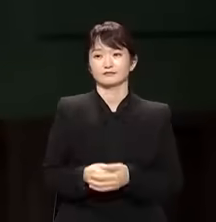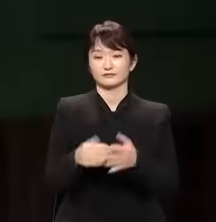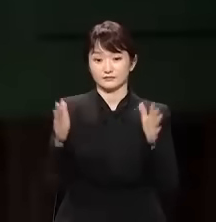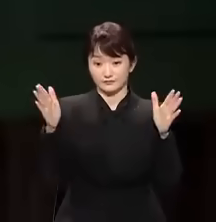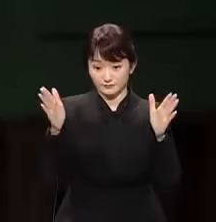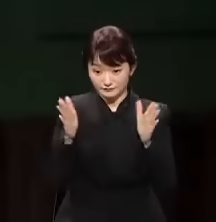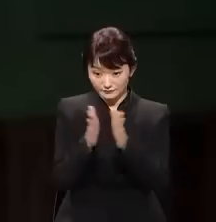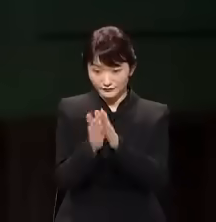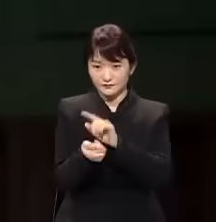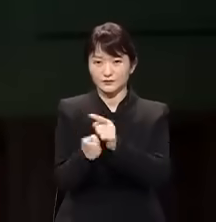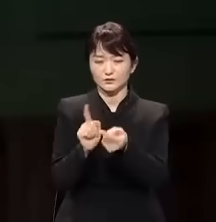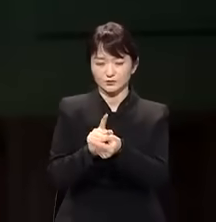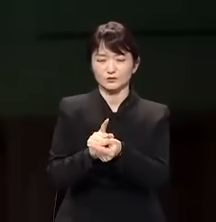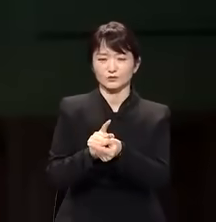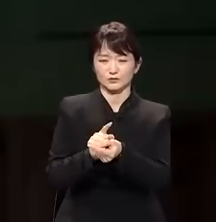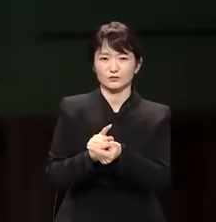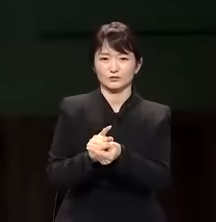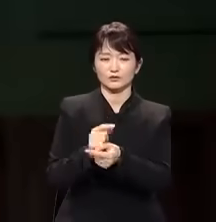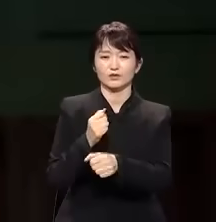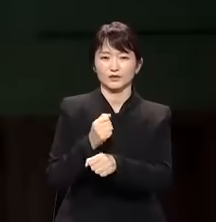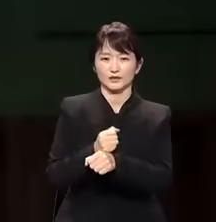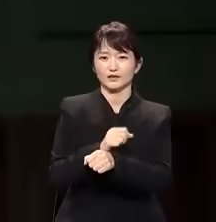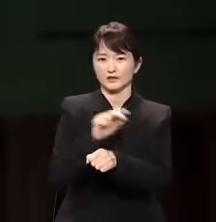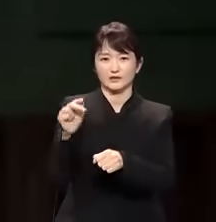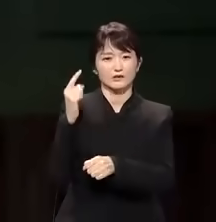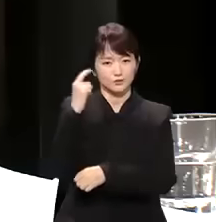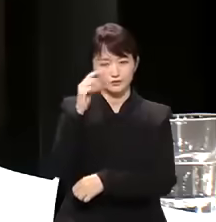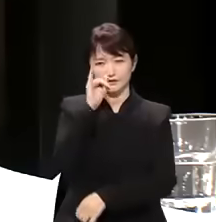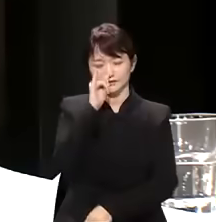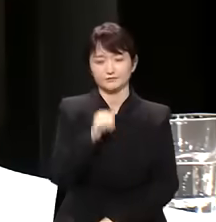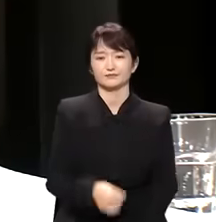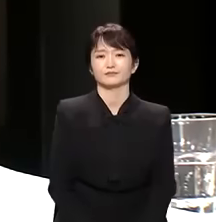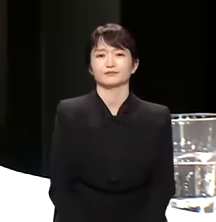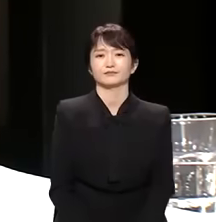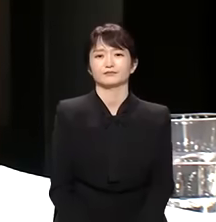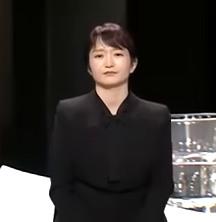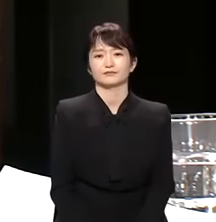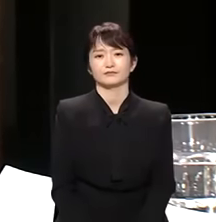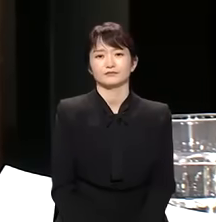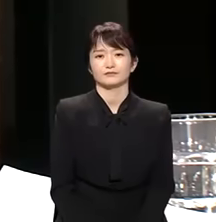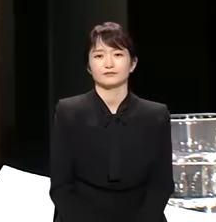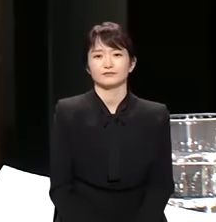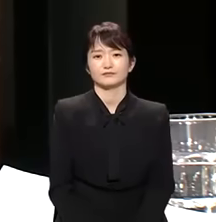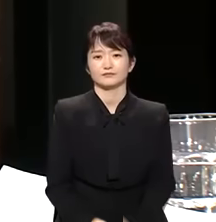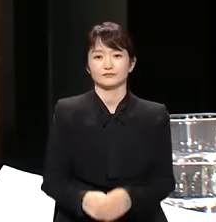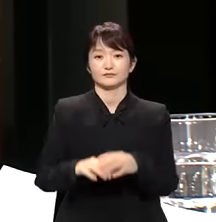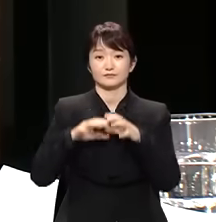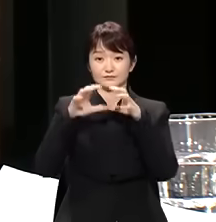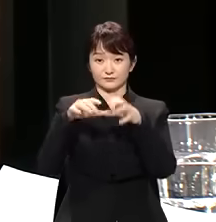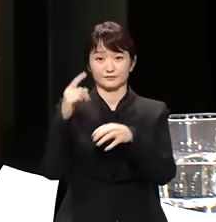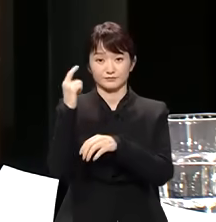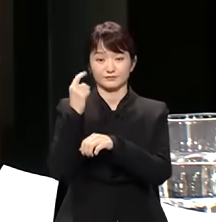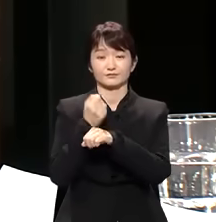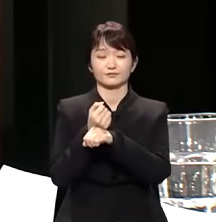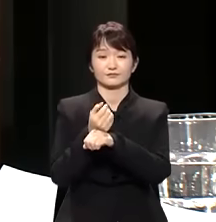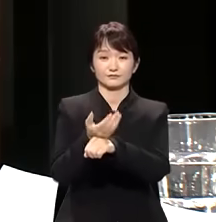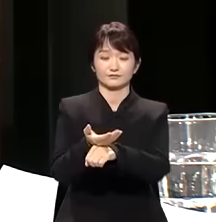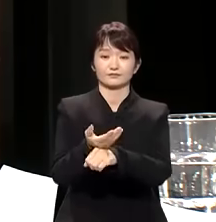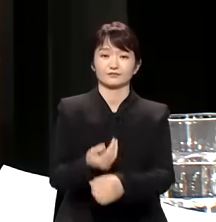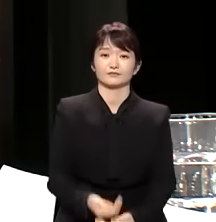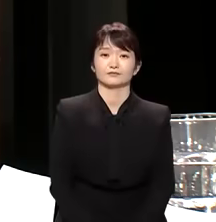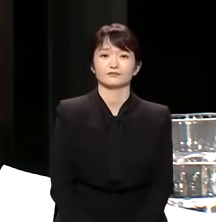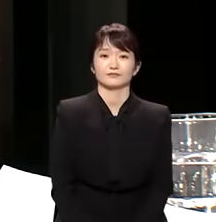마주쳐야 소리가 나는 법 하셨습니다 그렇군요 자 별별 상담소 오늘 이렇게 정리하고요 글로벌픽